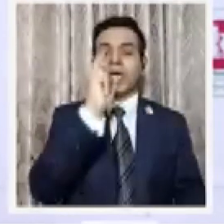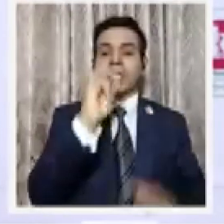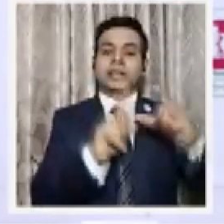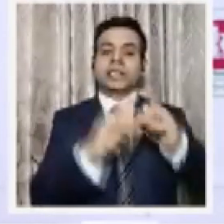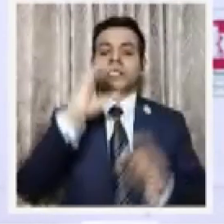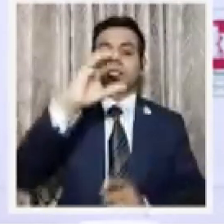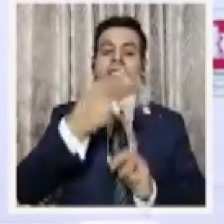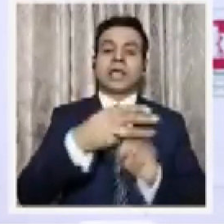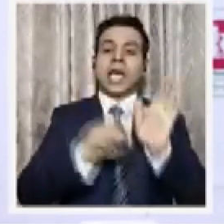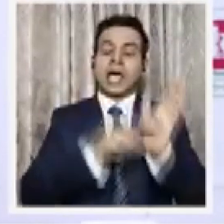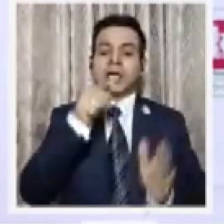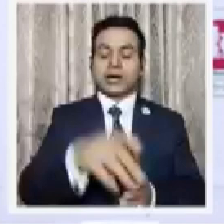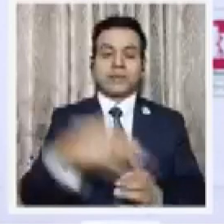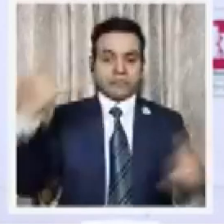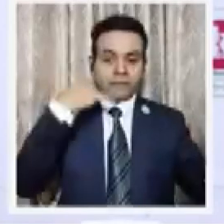এই হটলাইনে